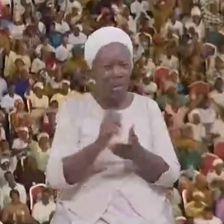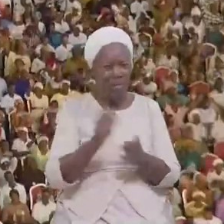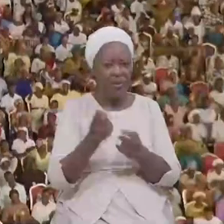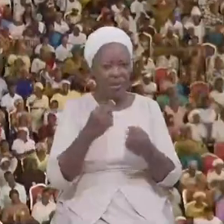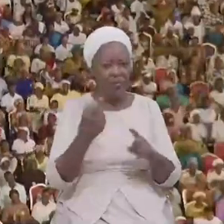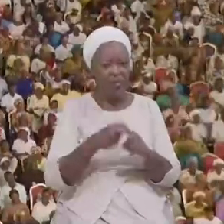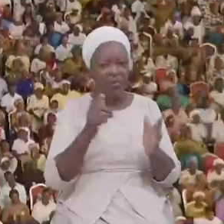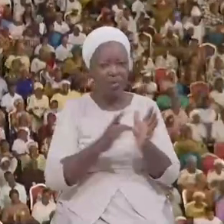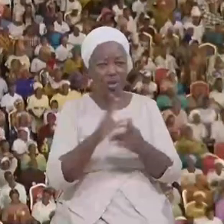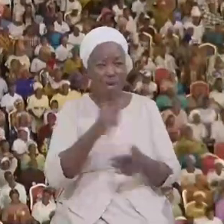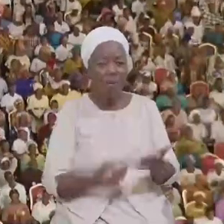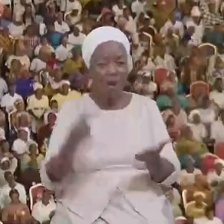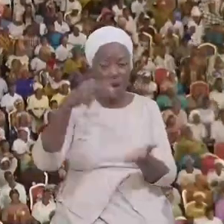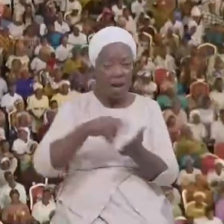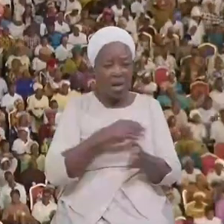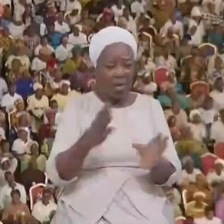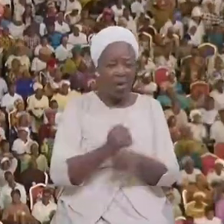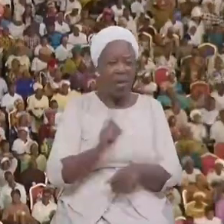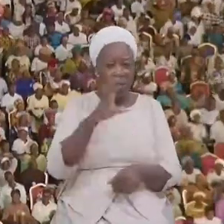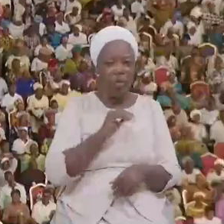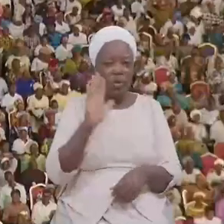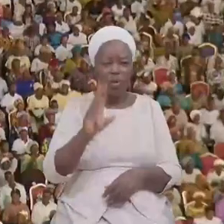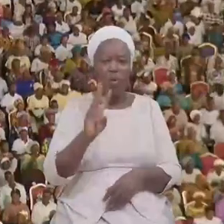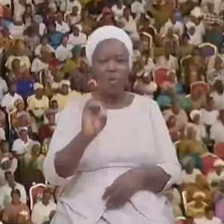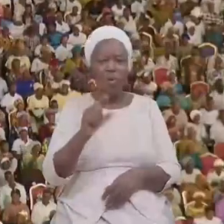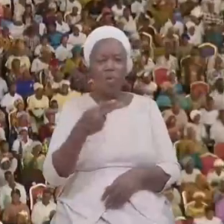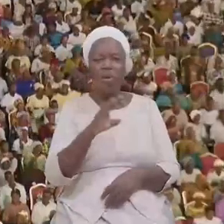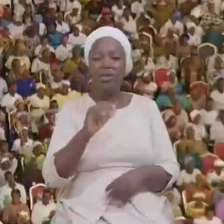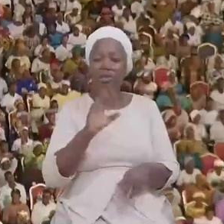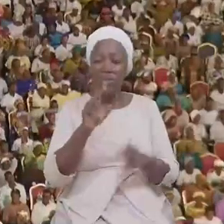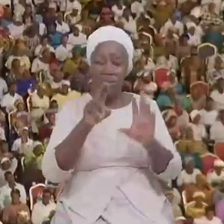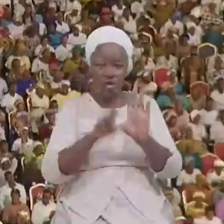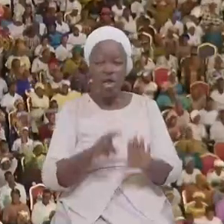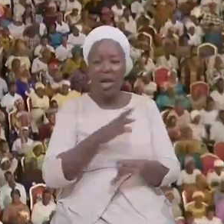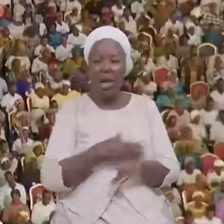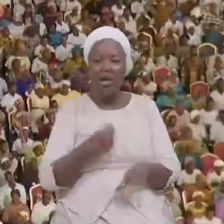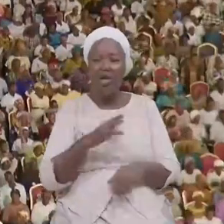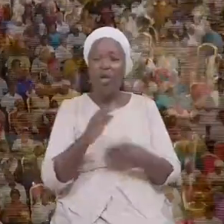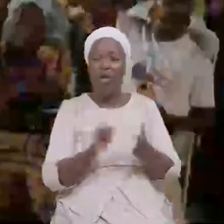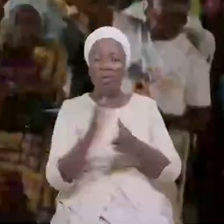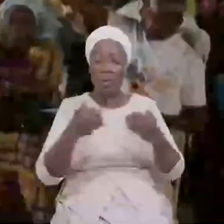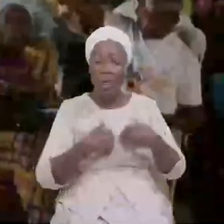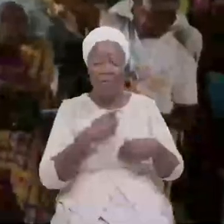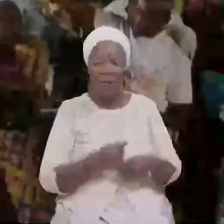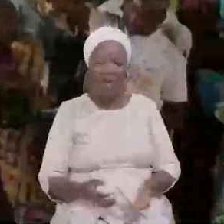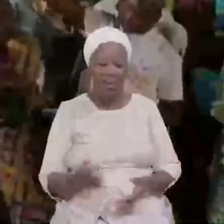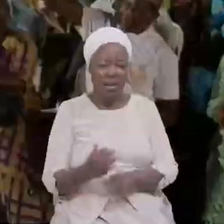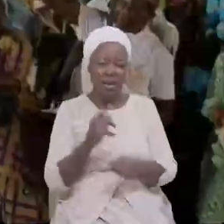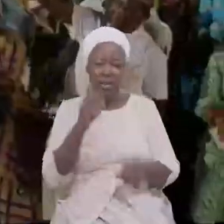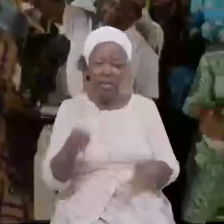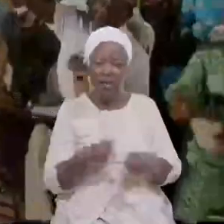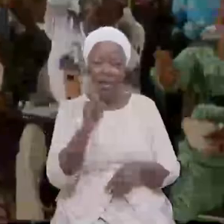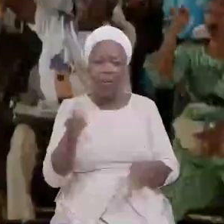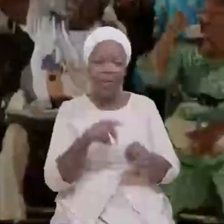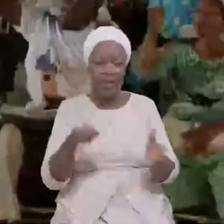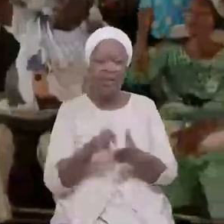lever et tu vas prendre ton lit, tes béquilles enlevées, ton fauteuil roulant et tu